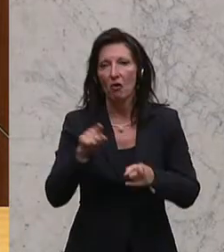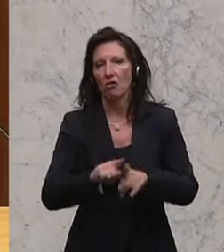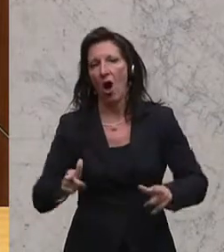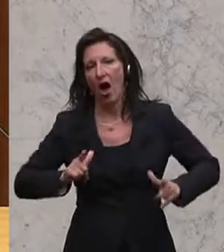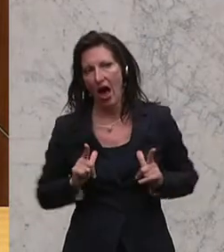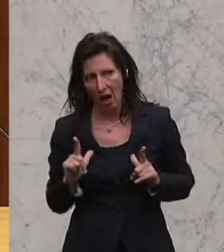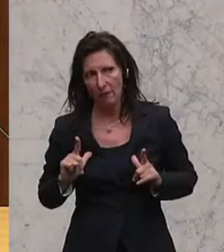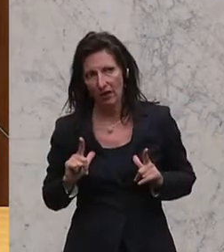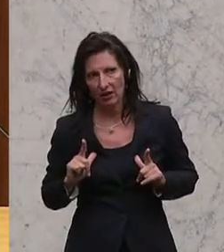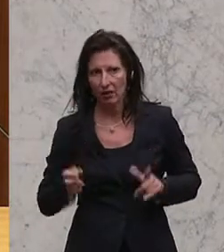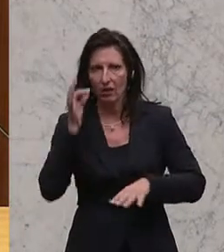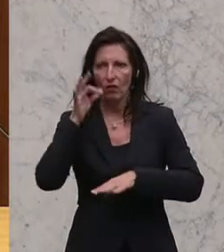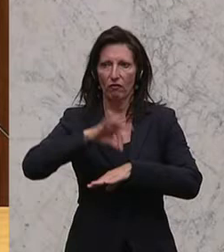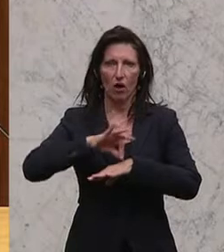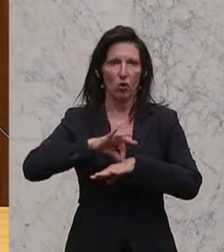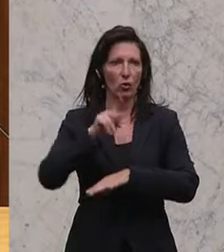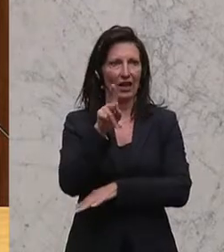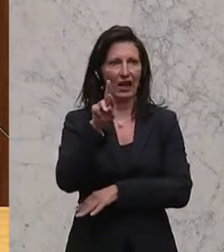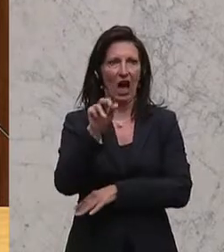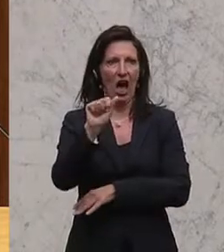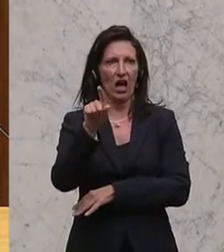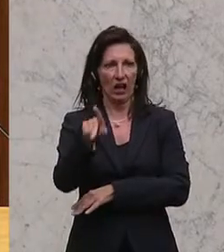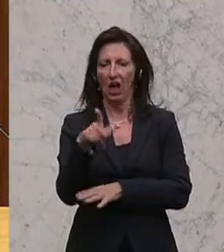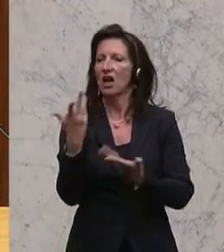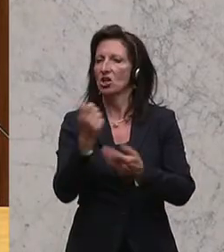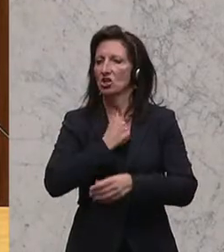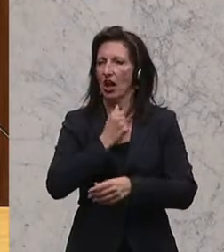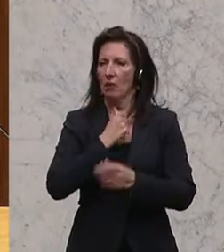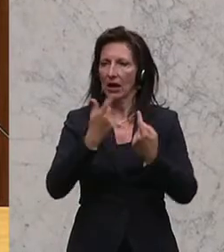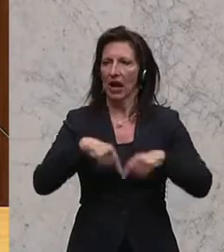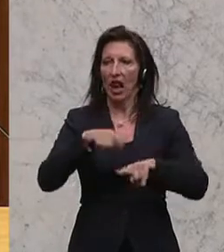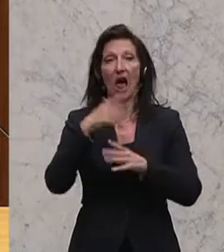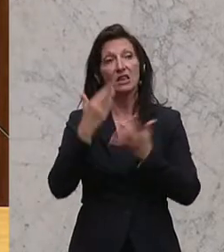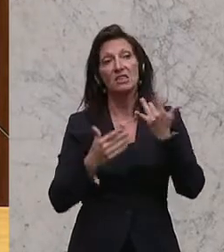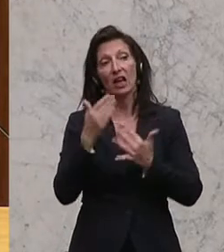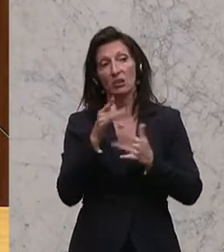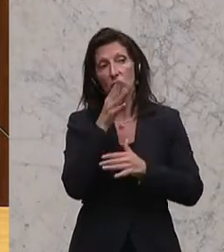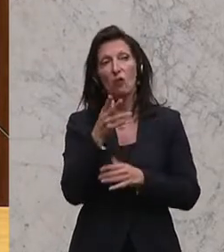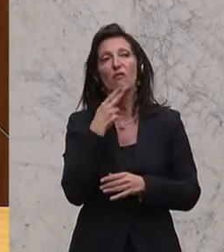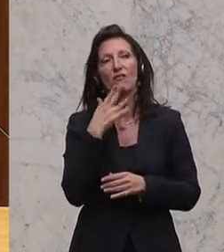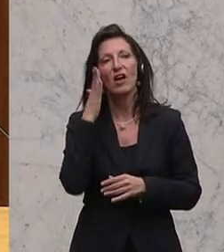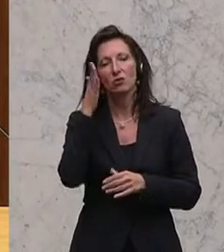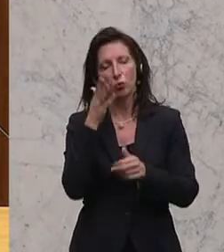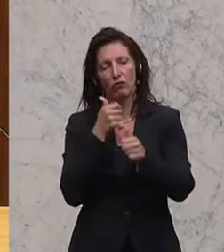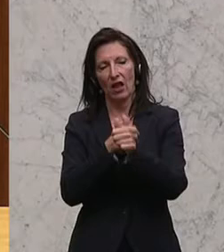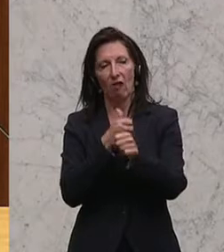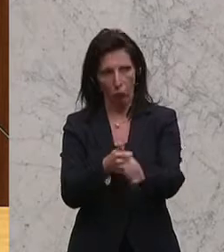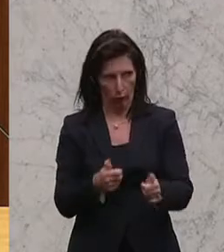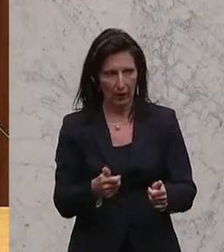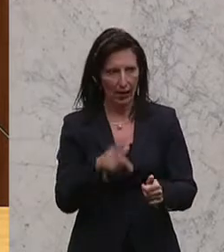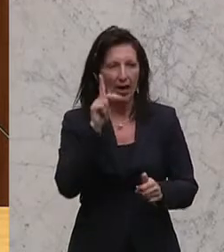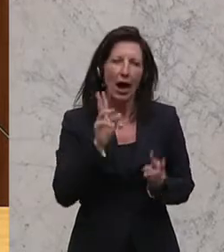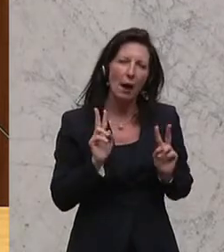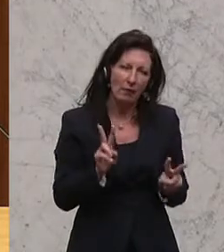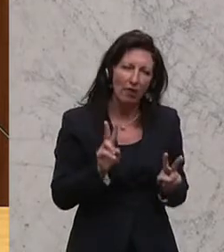Nachbesetzung der Position von der Frau Dr. Kraker im Steirischen Landesrechnungshof. Aber eigentlich muss man auch noch etwas